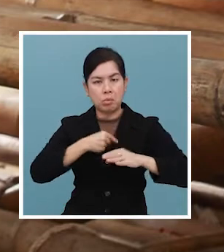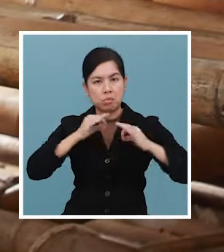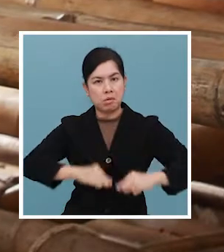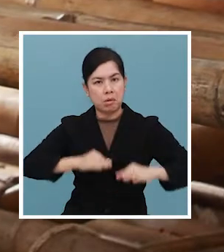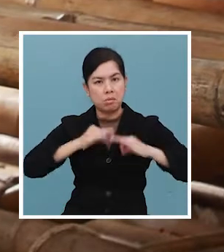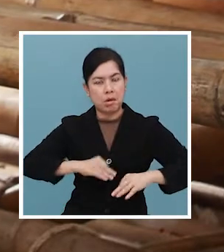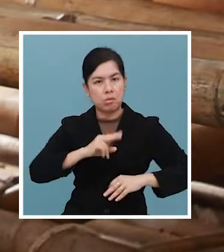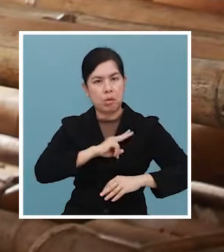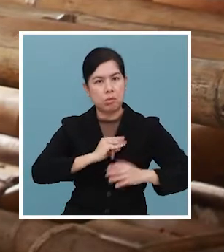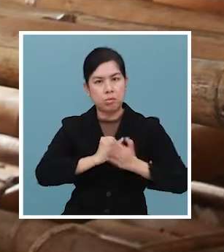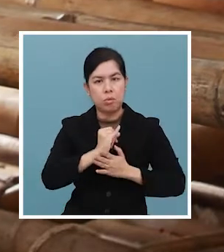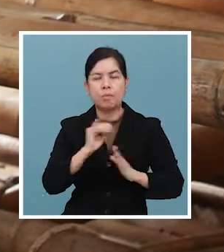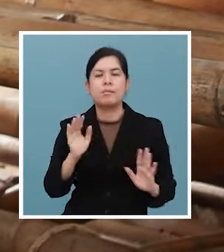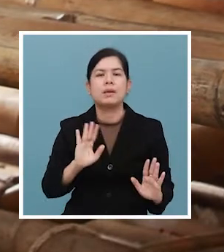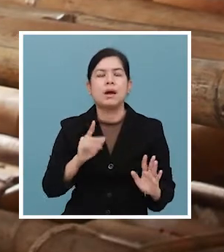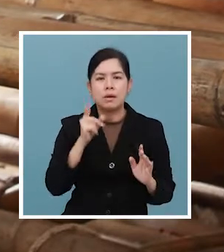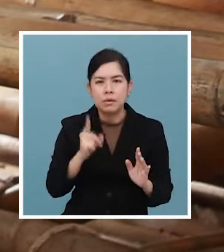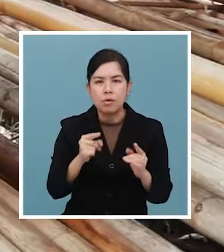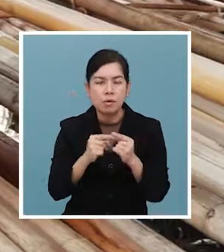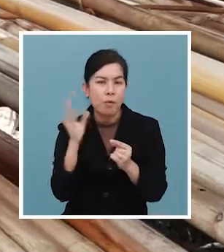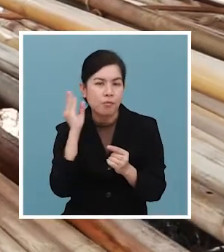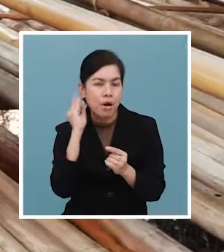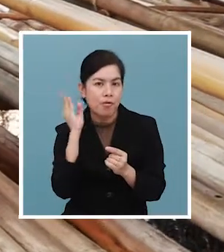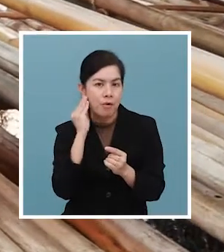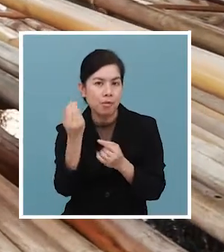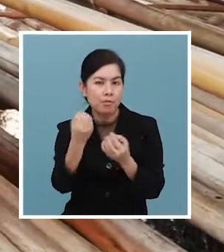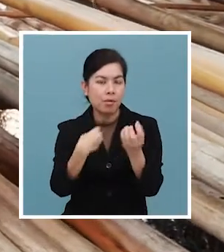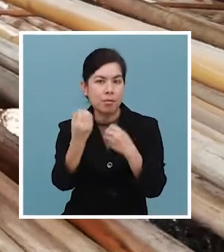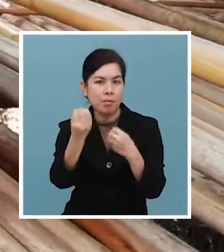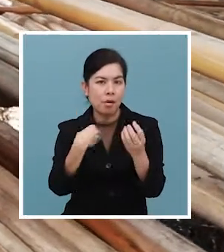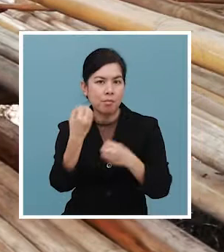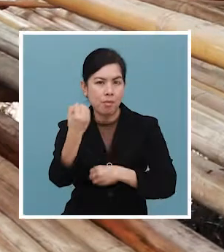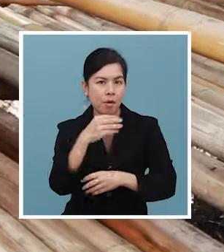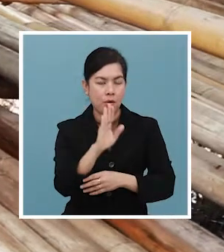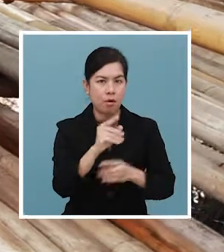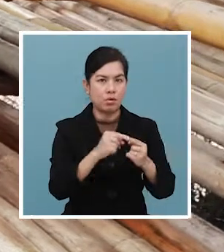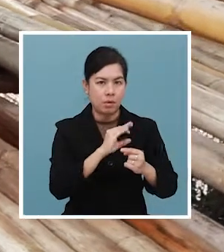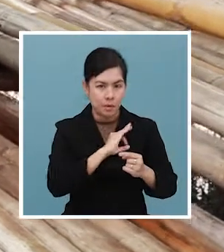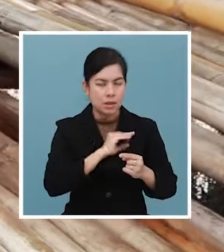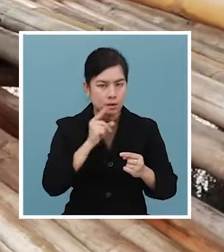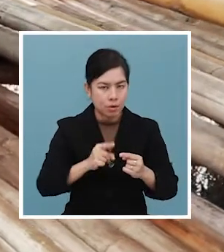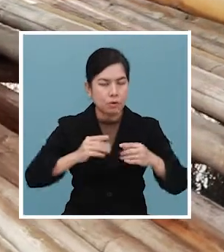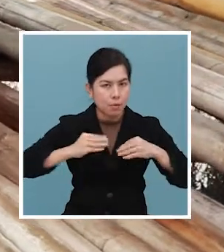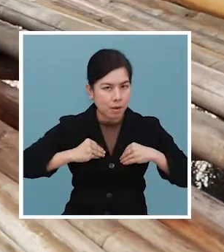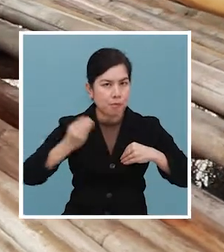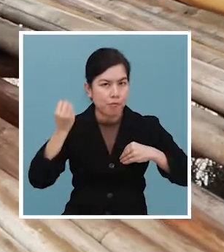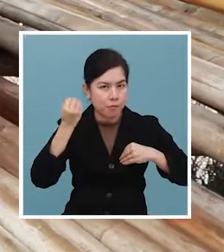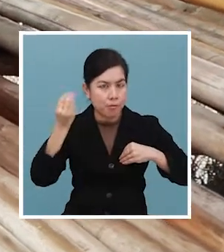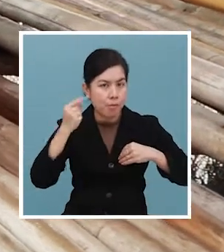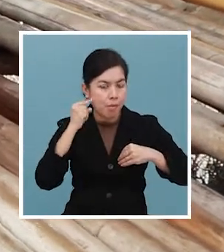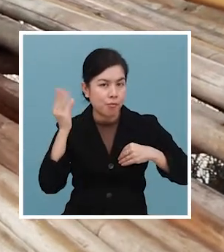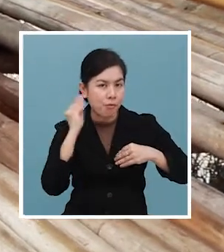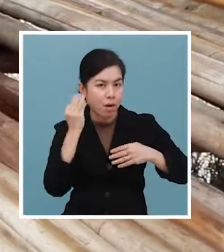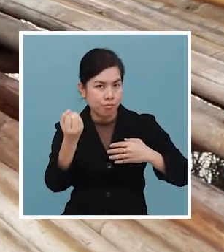ยอมรับความความแตกต่างของคนสมาชิกได้นะคะนี่คือหัวใจสำคัญเหมือนกันเราต้องให้ใจเขานะคะเขาค่ะหนึ่งเลยเหมือนกัน